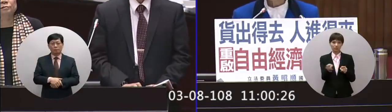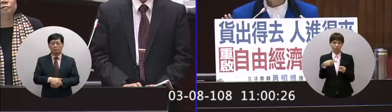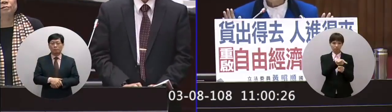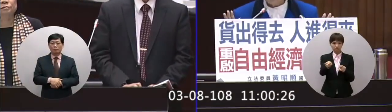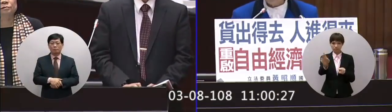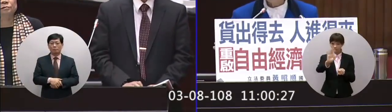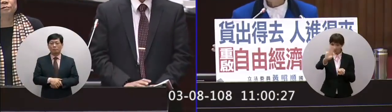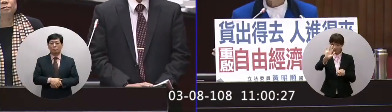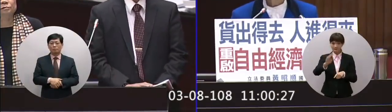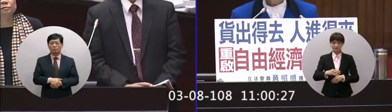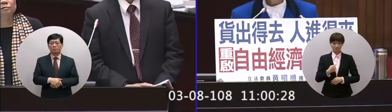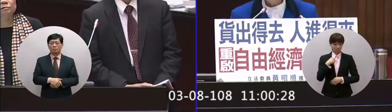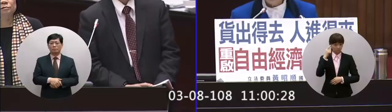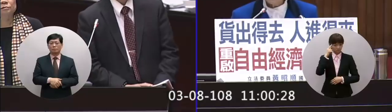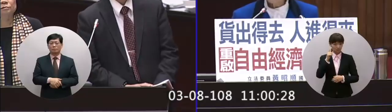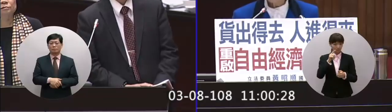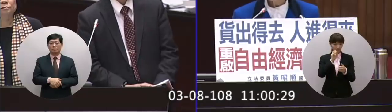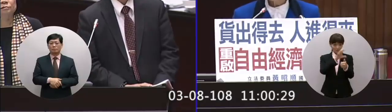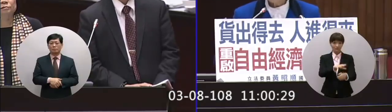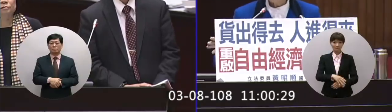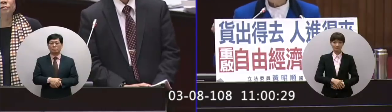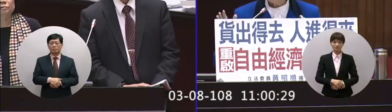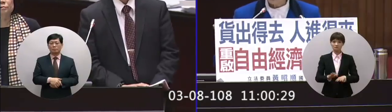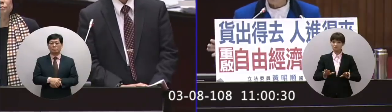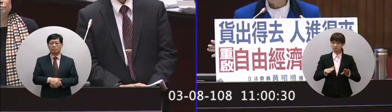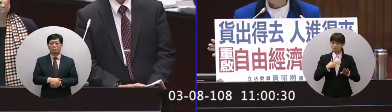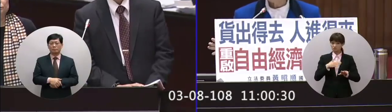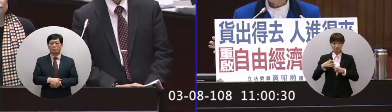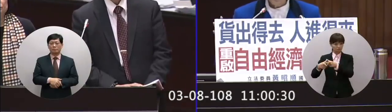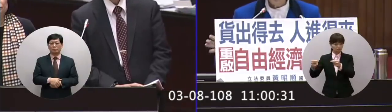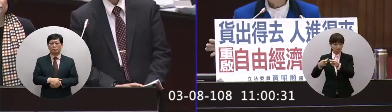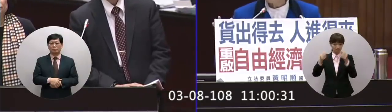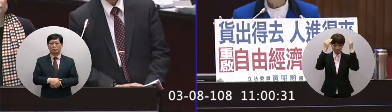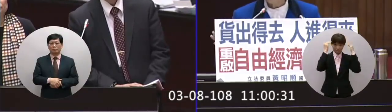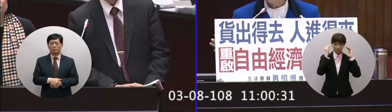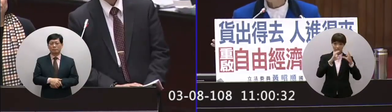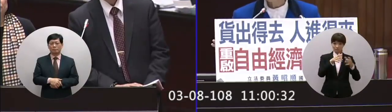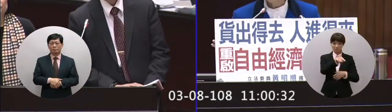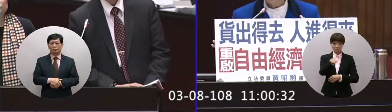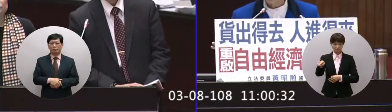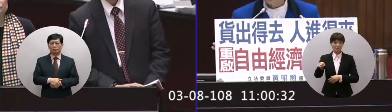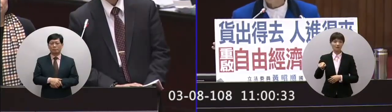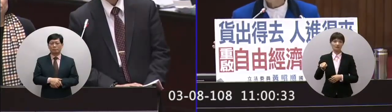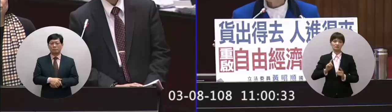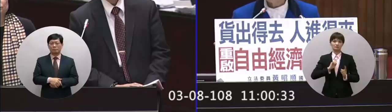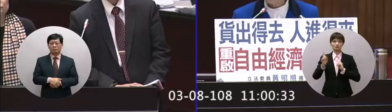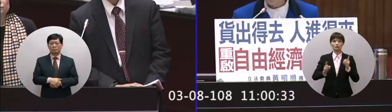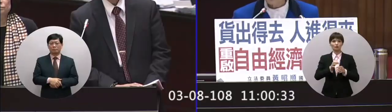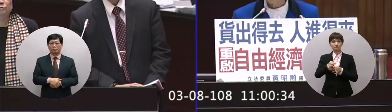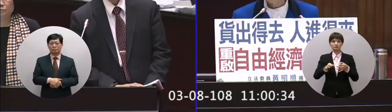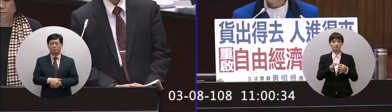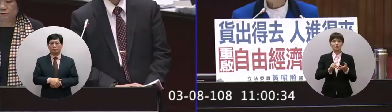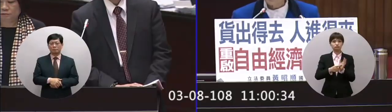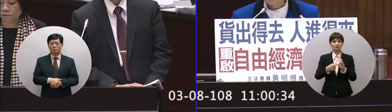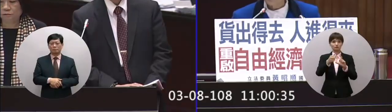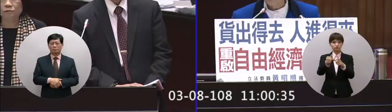题，我现在跟你提的就是，你应该知道日本跟韩国其他的国家都有自由贸易区的设